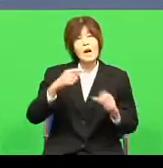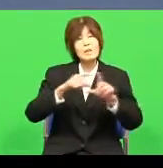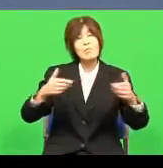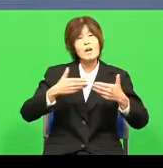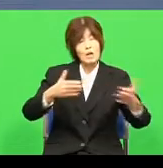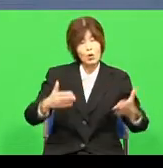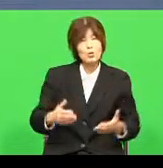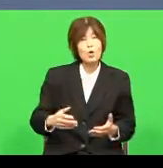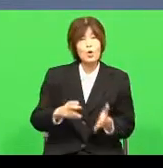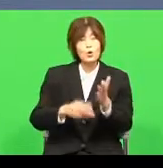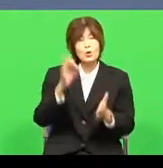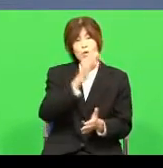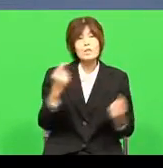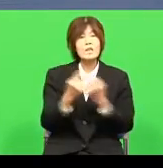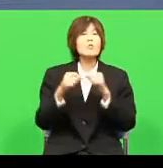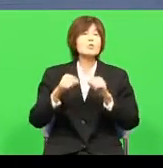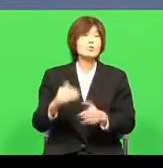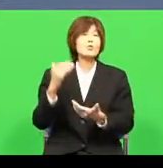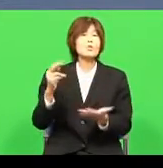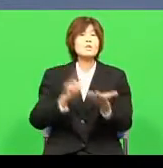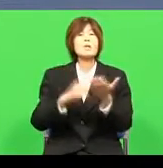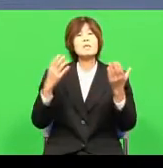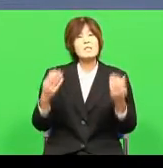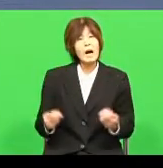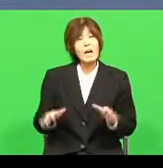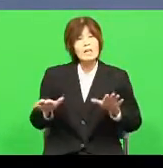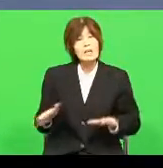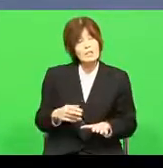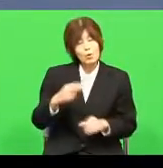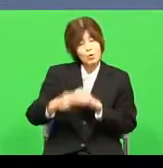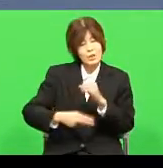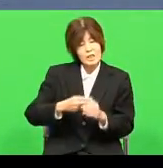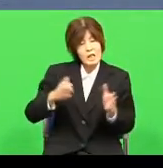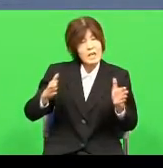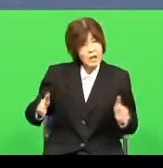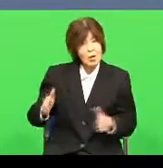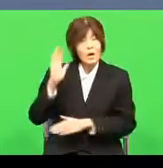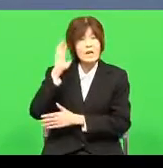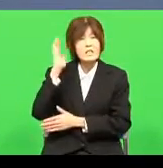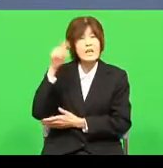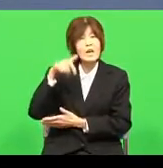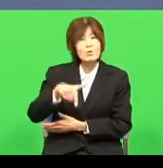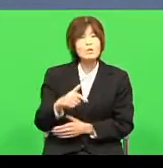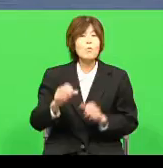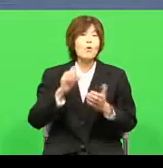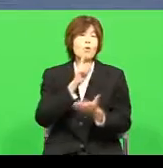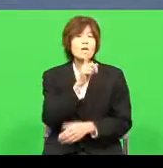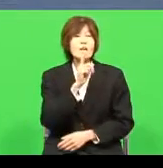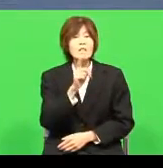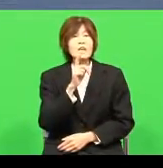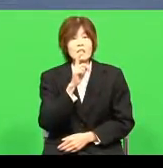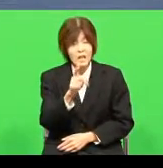するというのも決まりましたしただこの2年ほどですね政権にも働きかけて